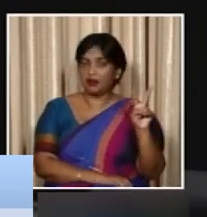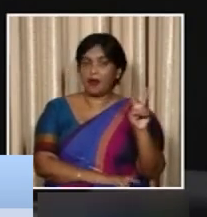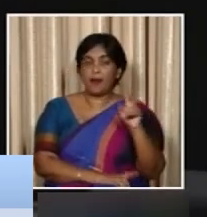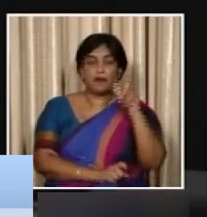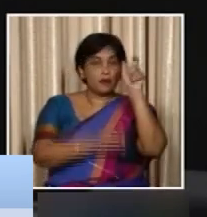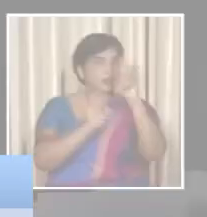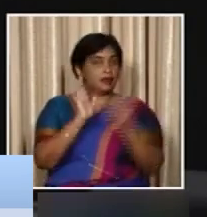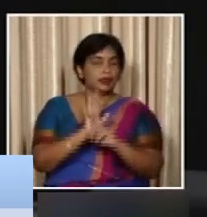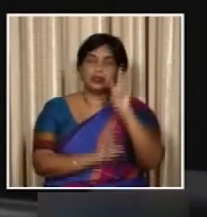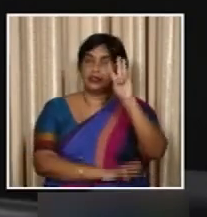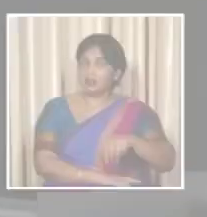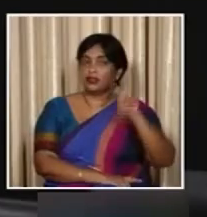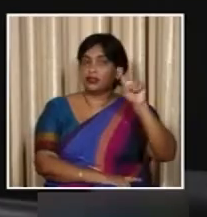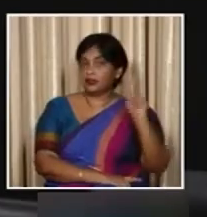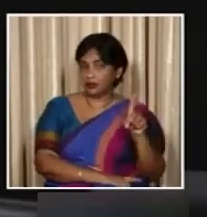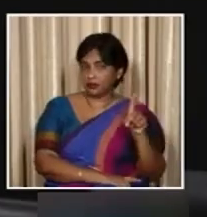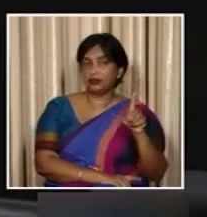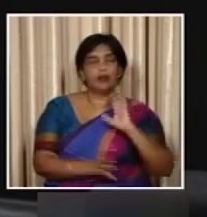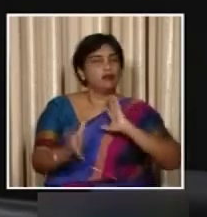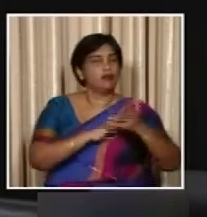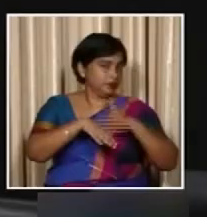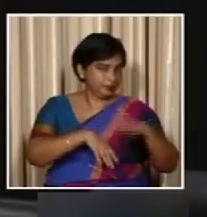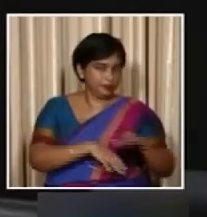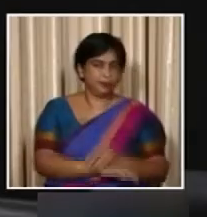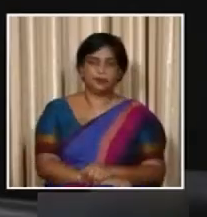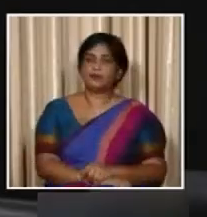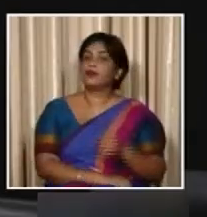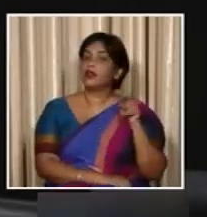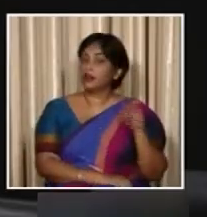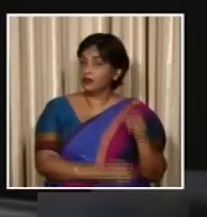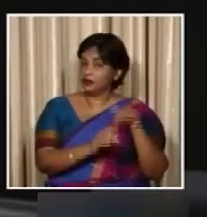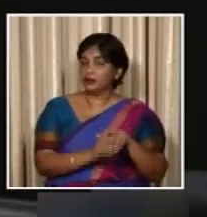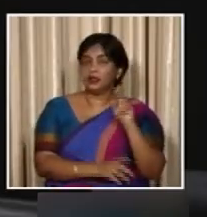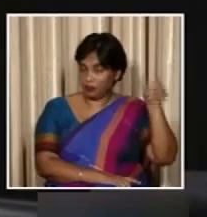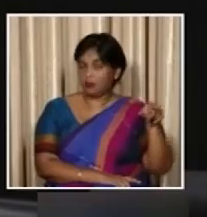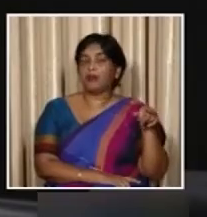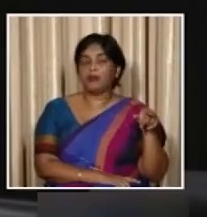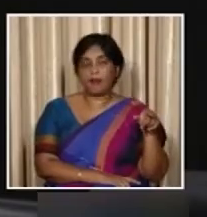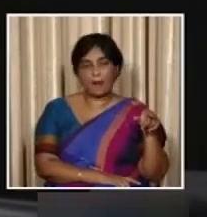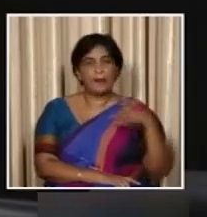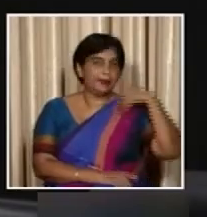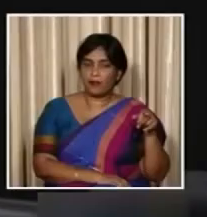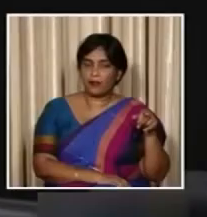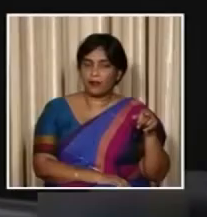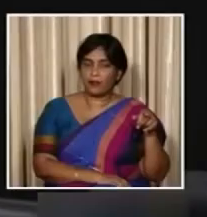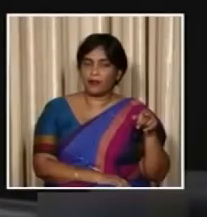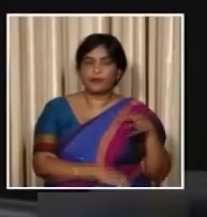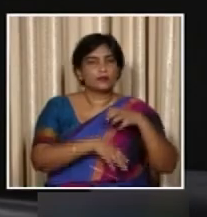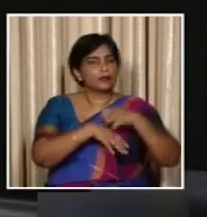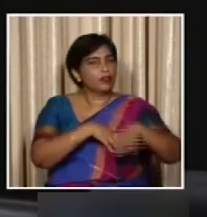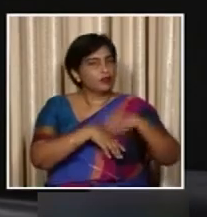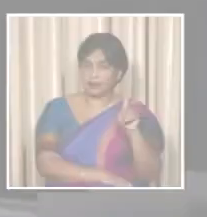පුද්ගලයන් 130021ක් ආපදාවට ලක් වෙලා තිබෙනවා. මේ අය අතුරින් 26 දෙනෙකු මිය ගිහින් තිබෙනවා. තුවාල